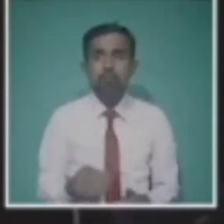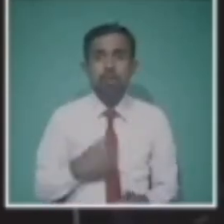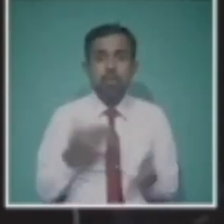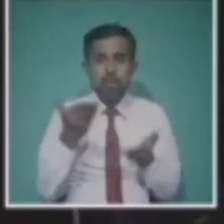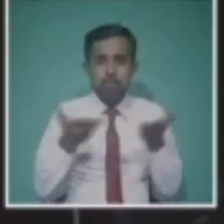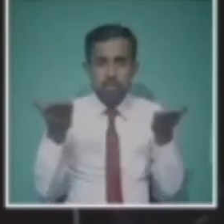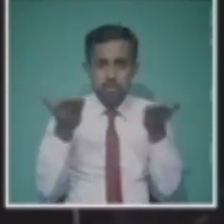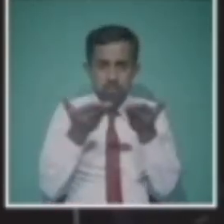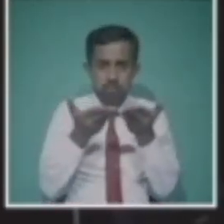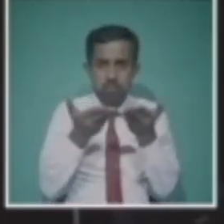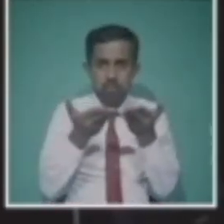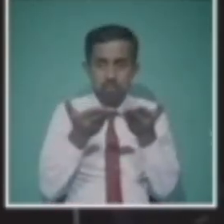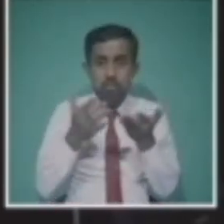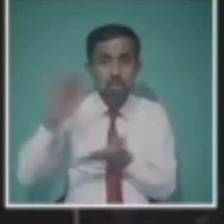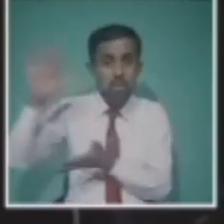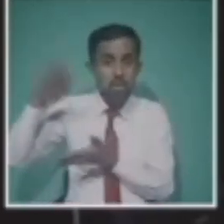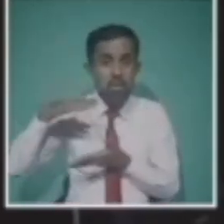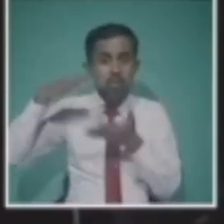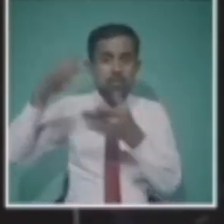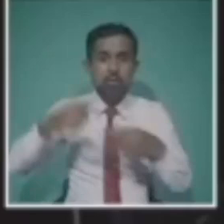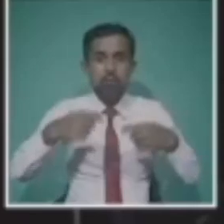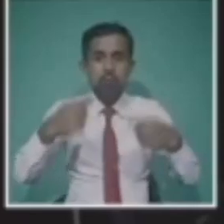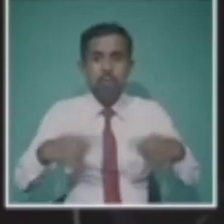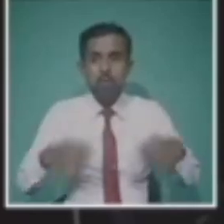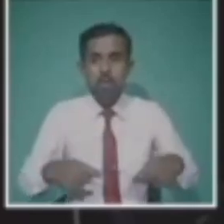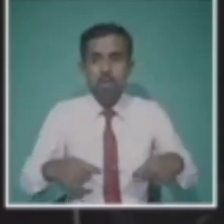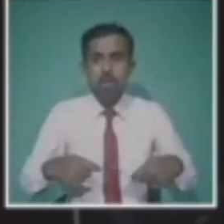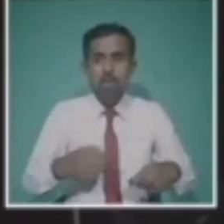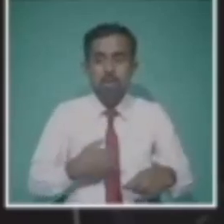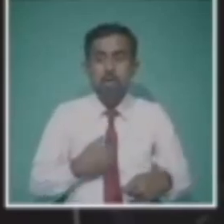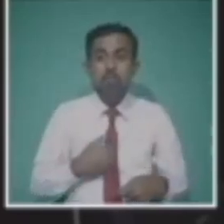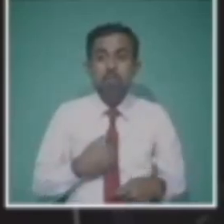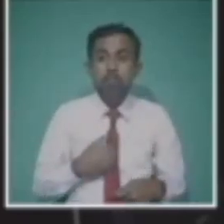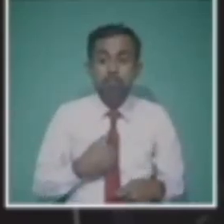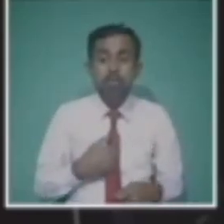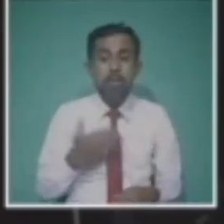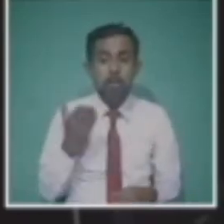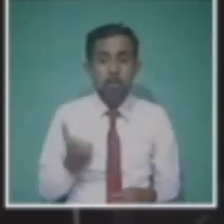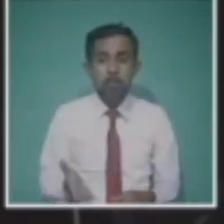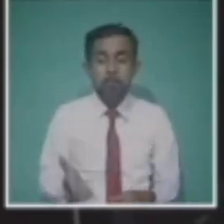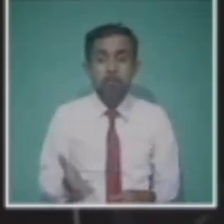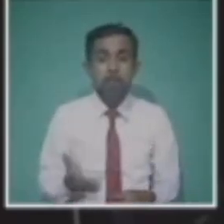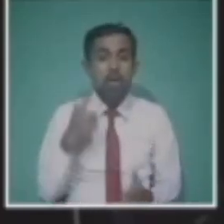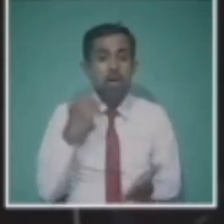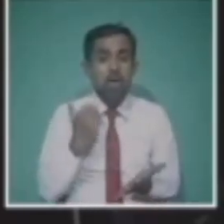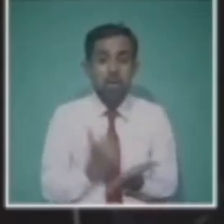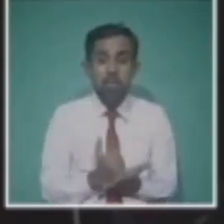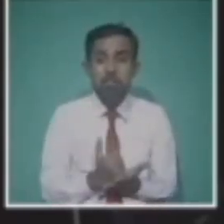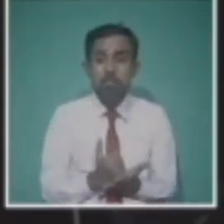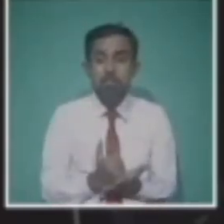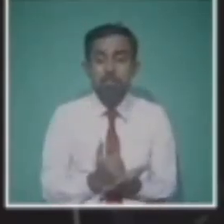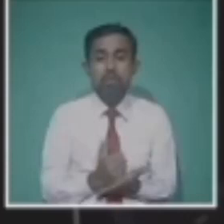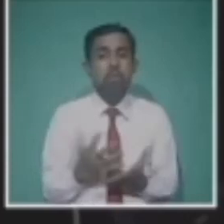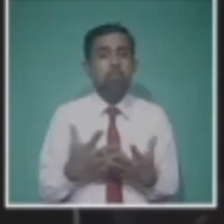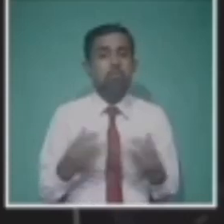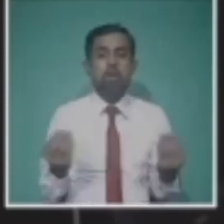තුලනය කරගත්තොත් ආනයන අපනයන වියදම් අපට එතකොට මේ අමාරුව අද